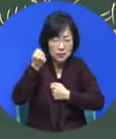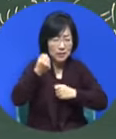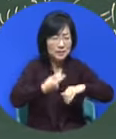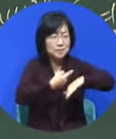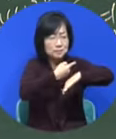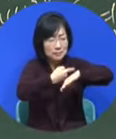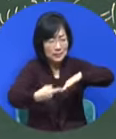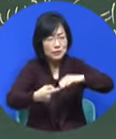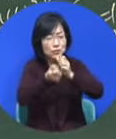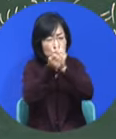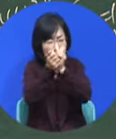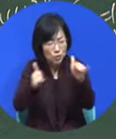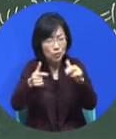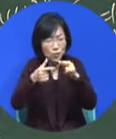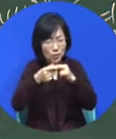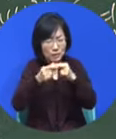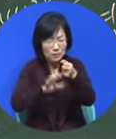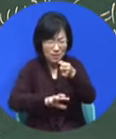살리게